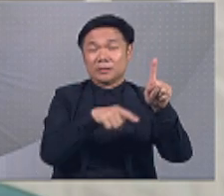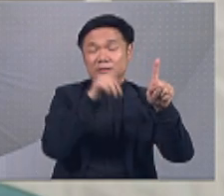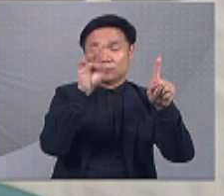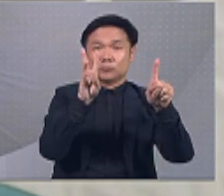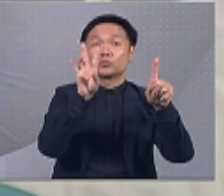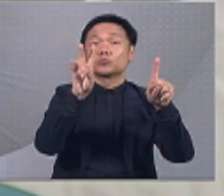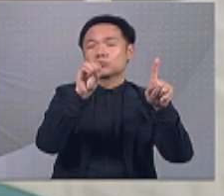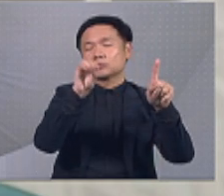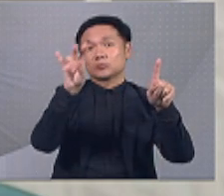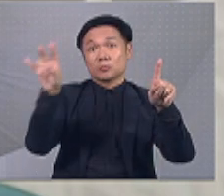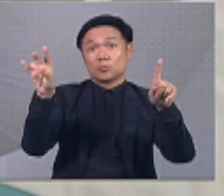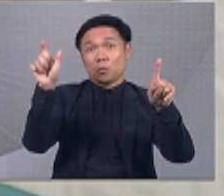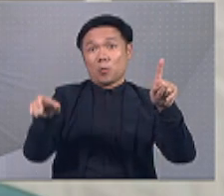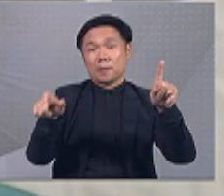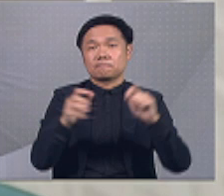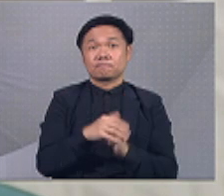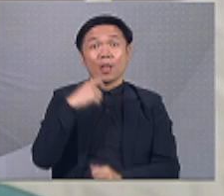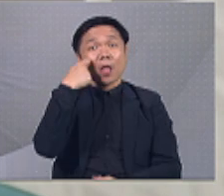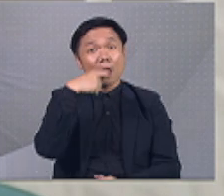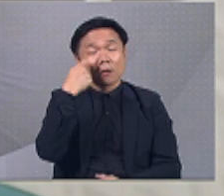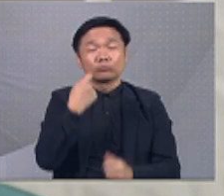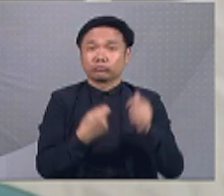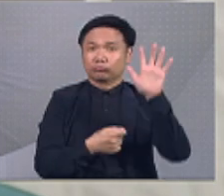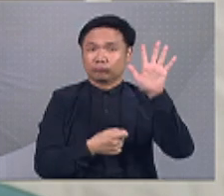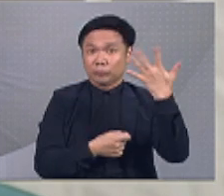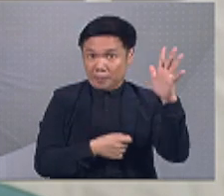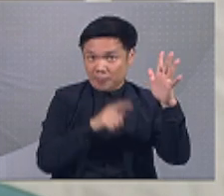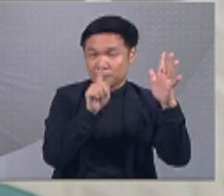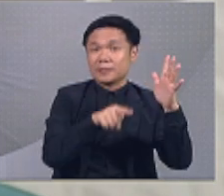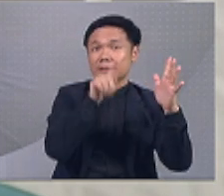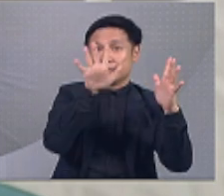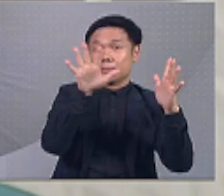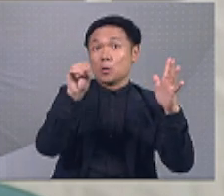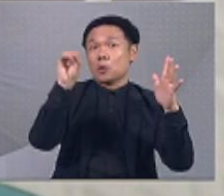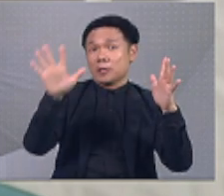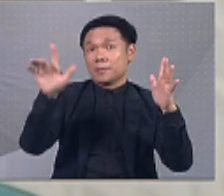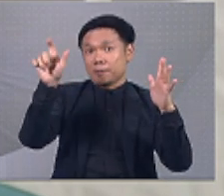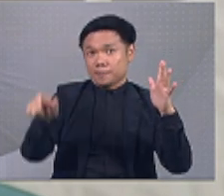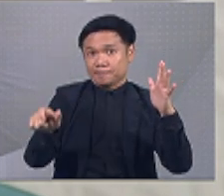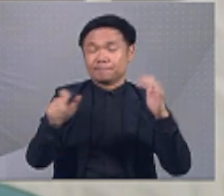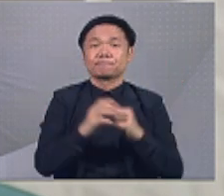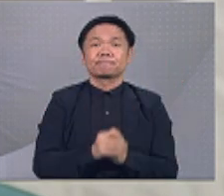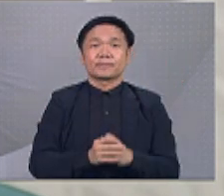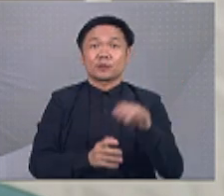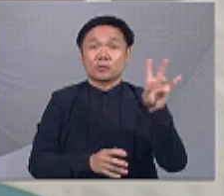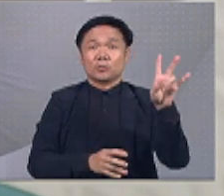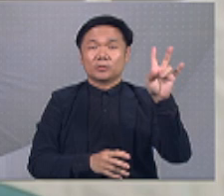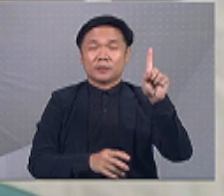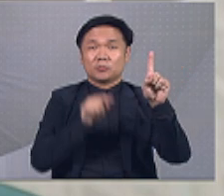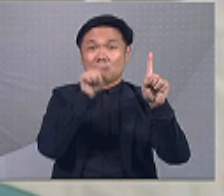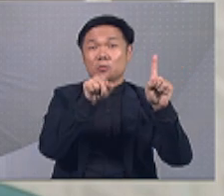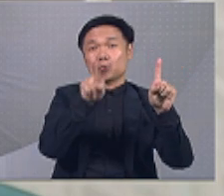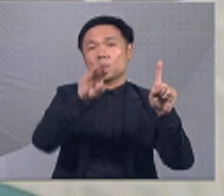jumlah sampel yang diambil dan diuji lah 15505 bersamaan dengan 71 pukulan 200